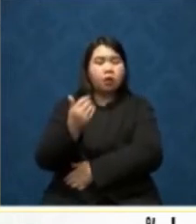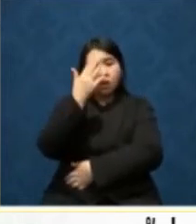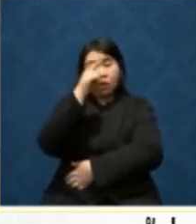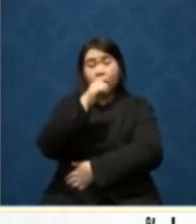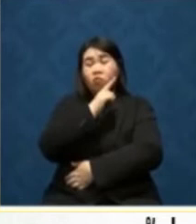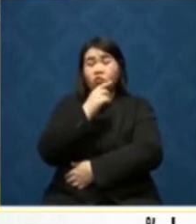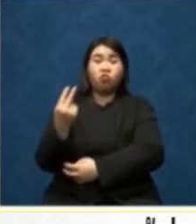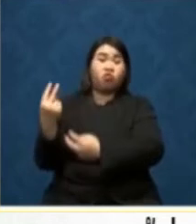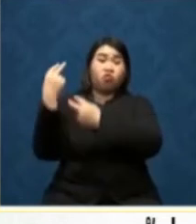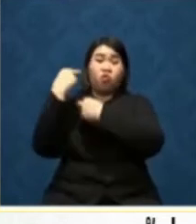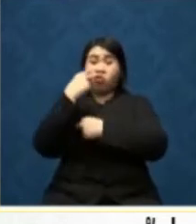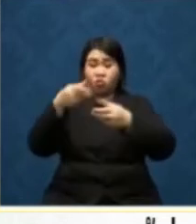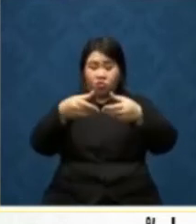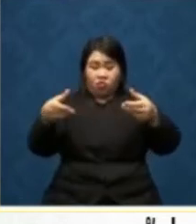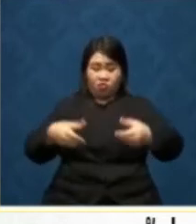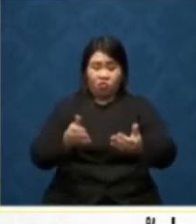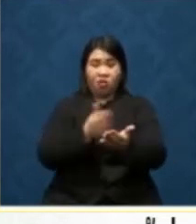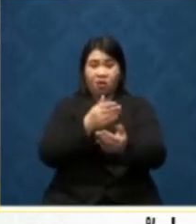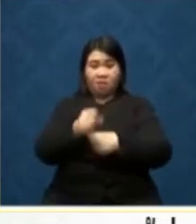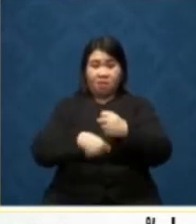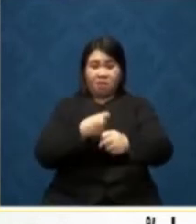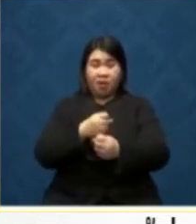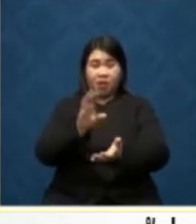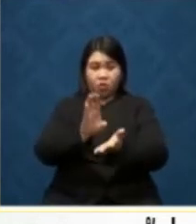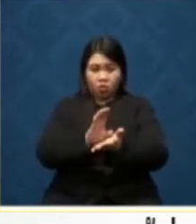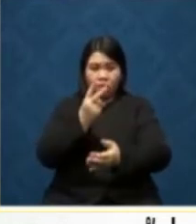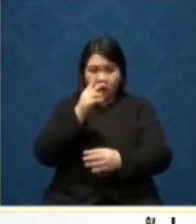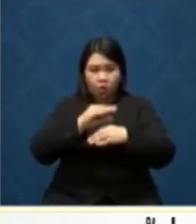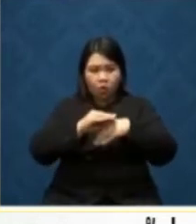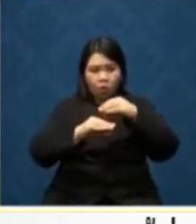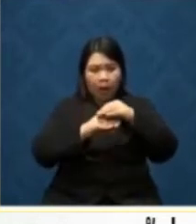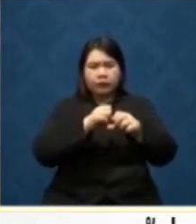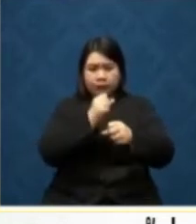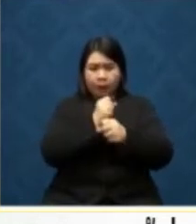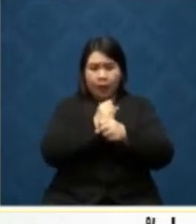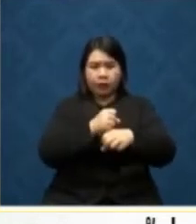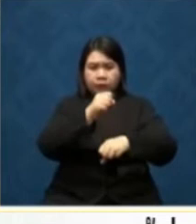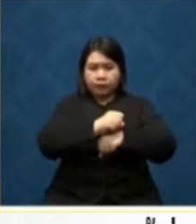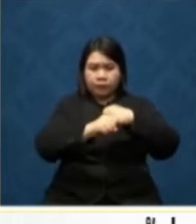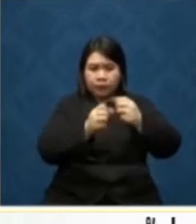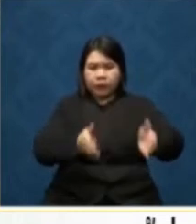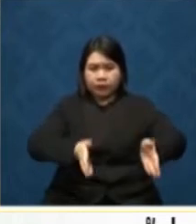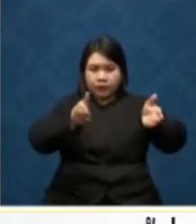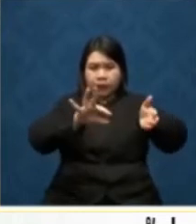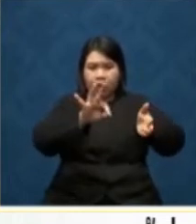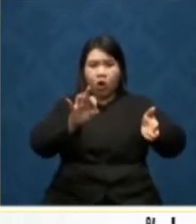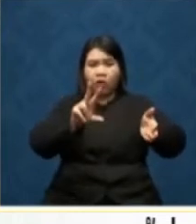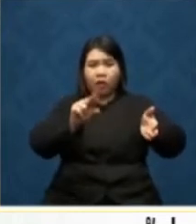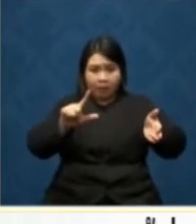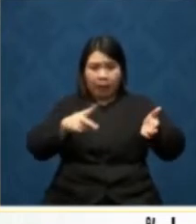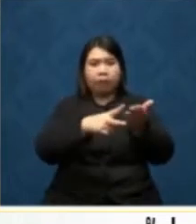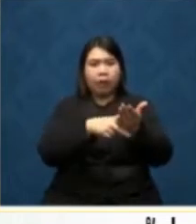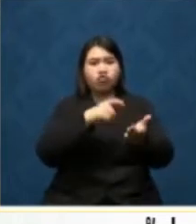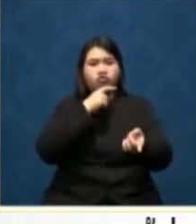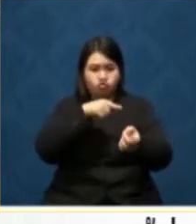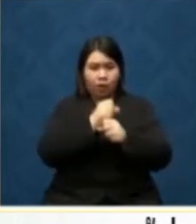สรปแล้วมจะเป็นจำนเทาไ่บ้างเหตุผลเพรว่าถาผมย้อนไปดูในรายงานโง่มปัจำปีก็จะเจอโครงการอาคาร